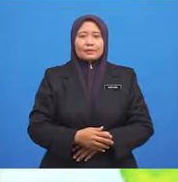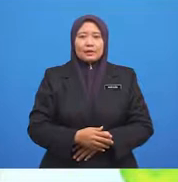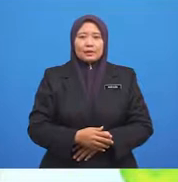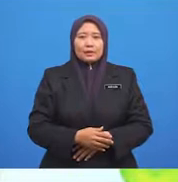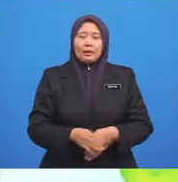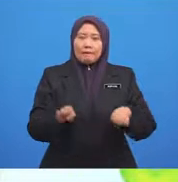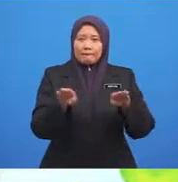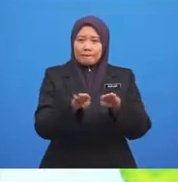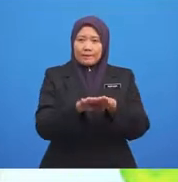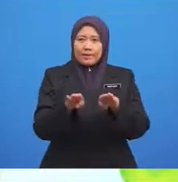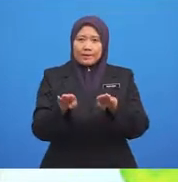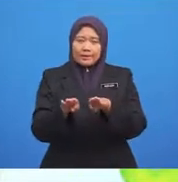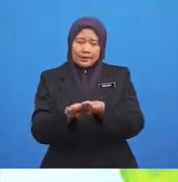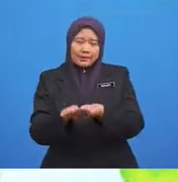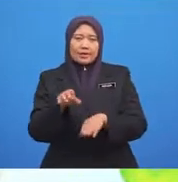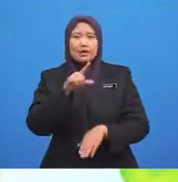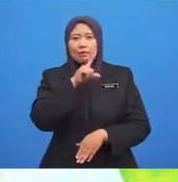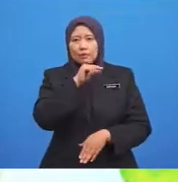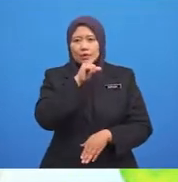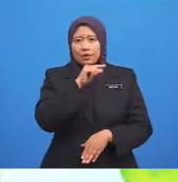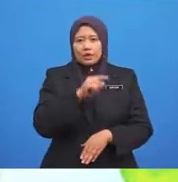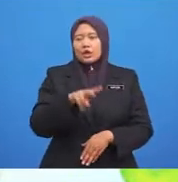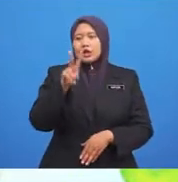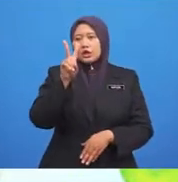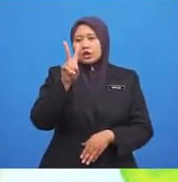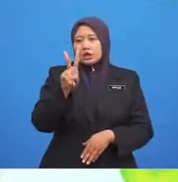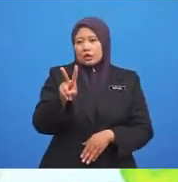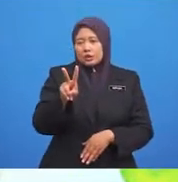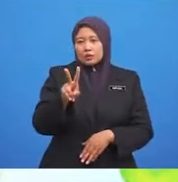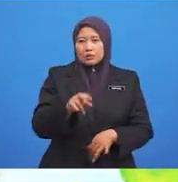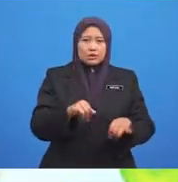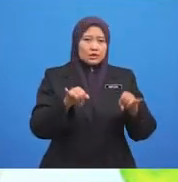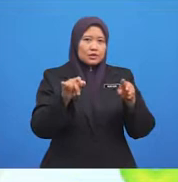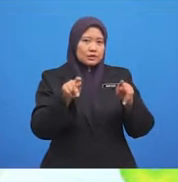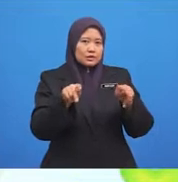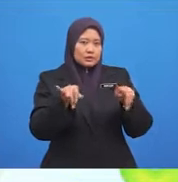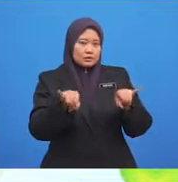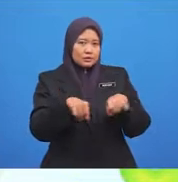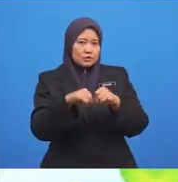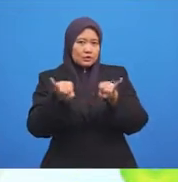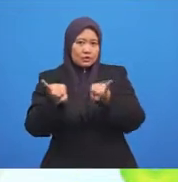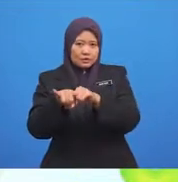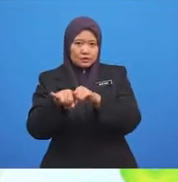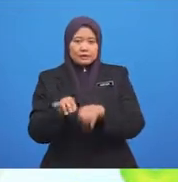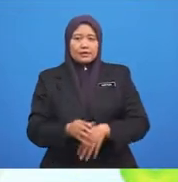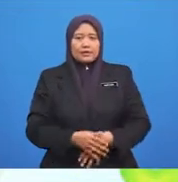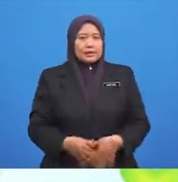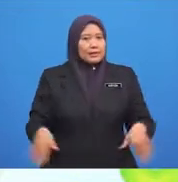Bagai merpati dua sejoli terbang